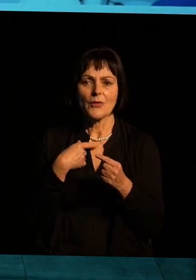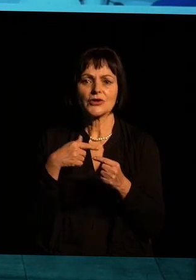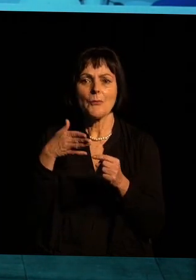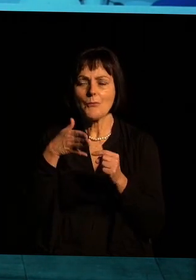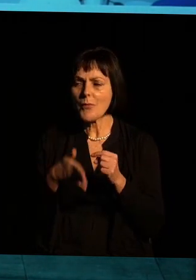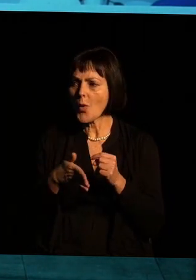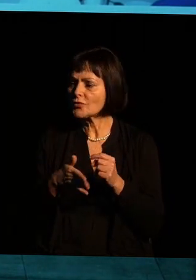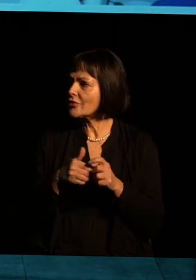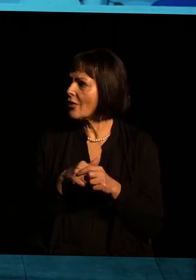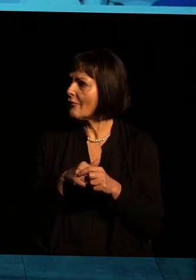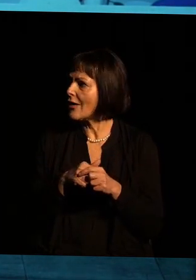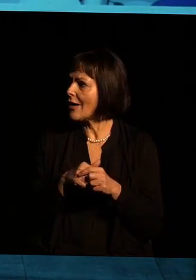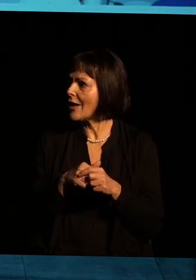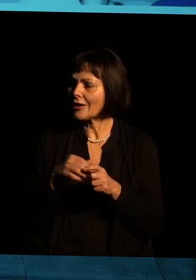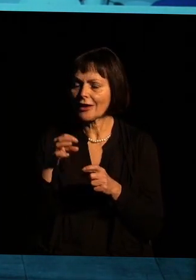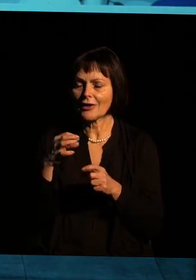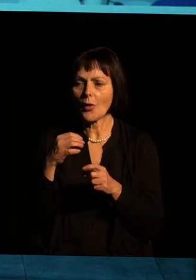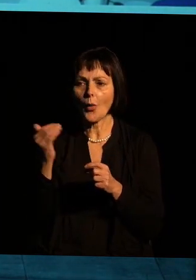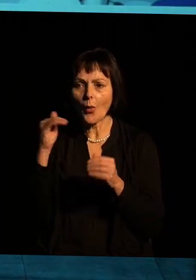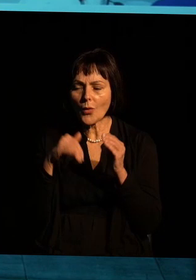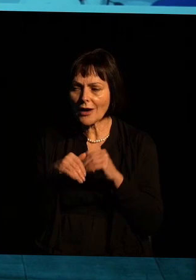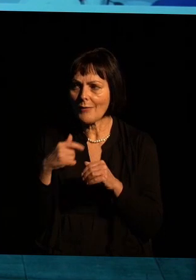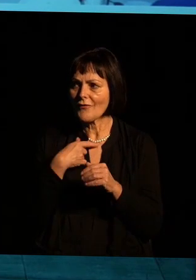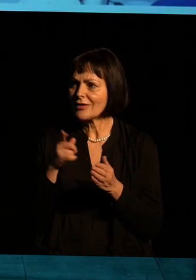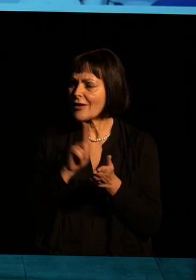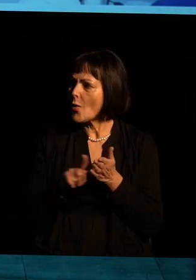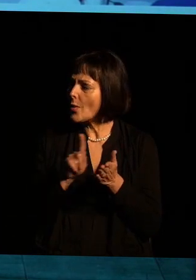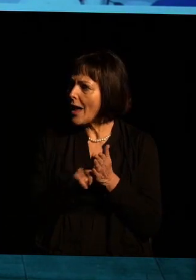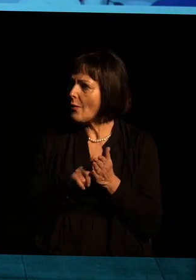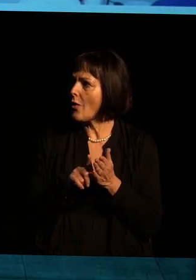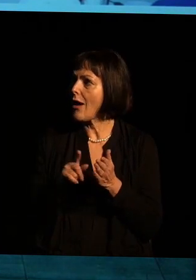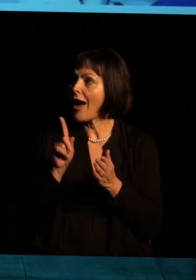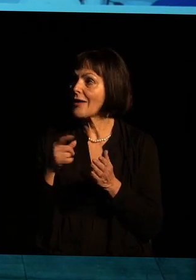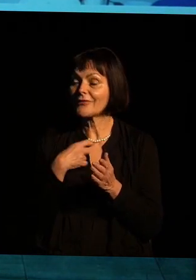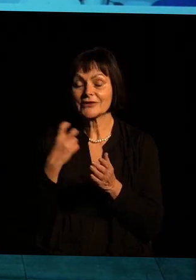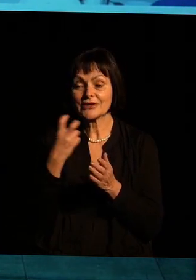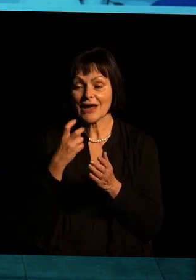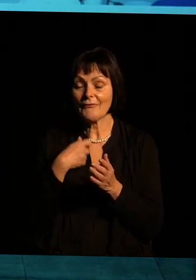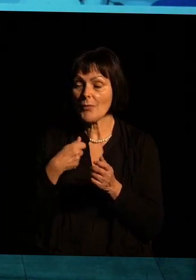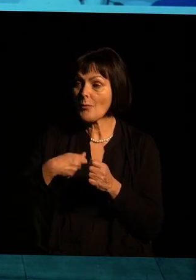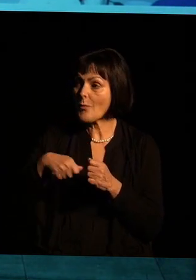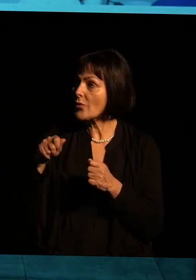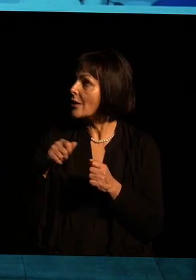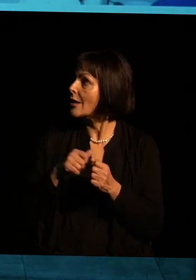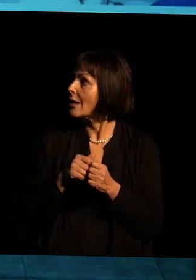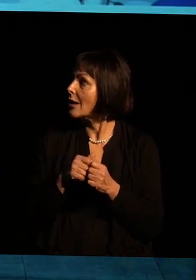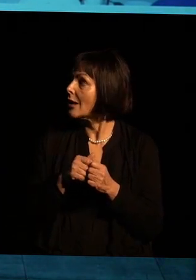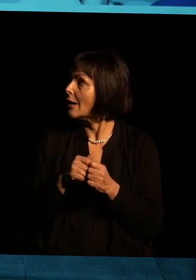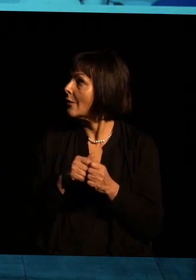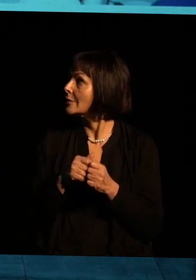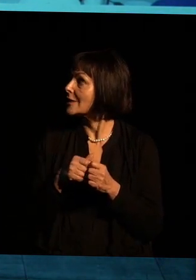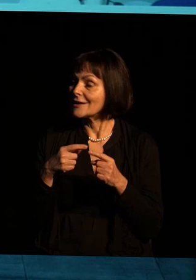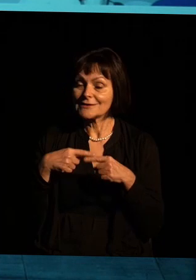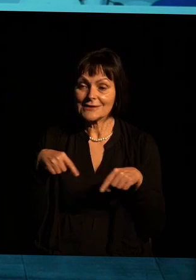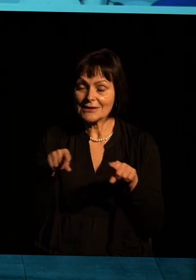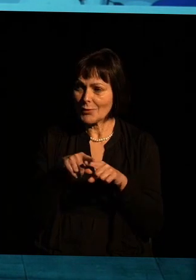południowa, ta turnia. No nie udało się akurat wtedy. Natomiast ciekaw jestem, powiesz co, pojechałeś tutaj z